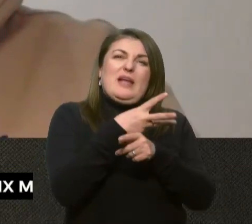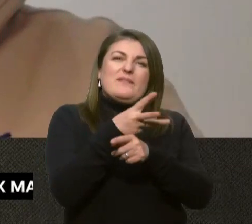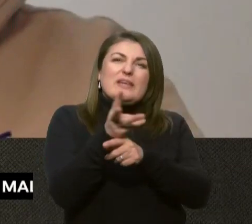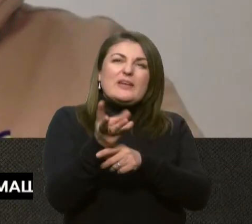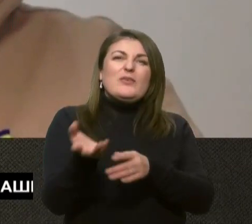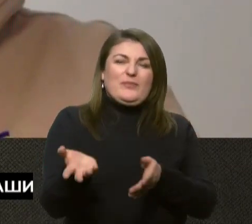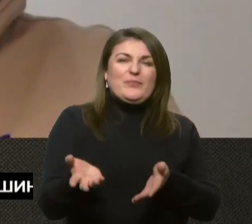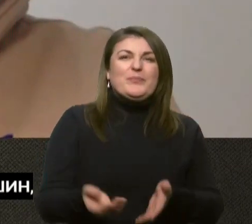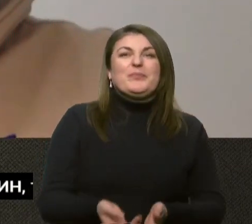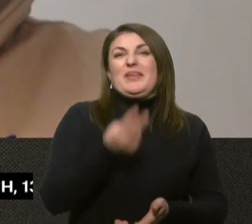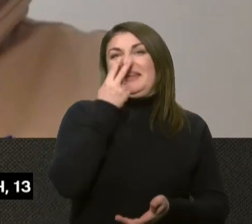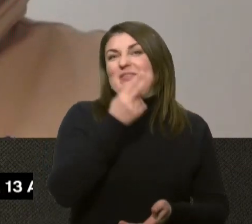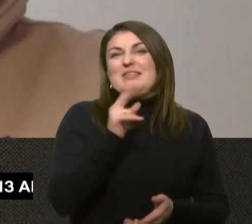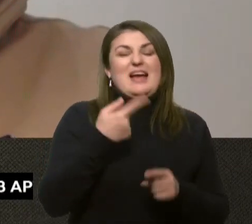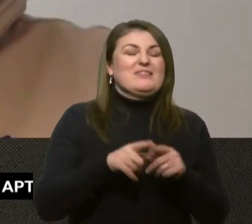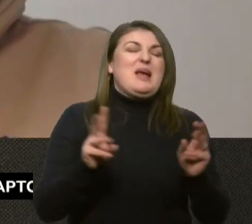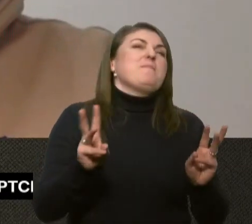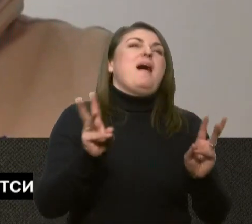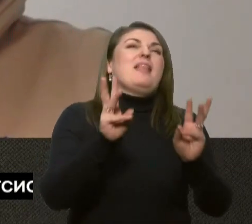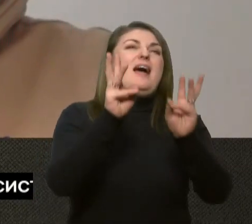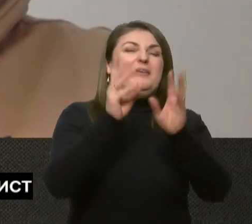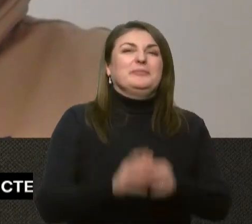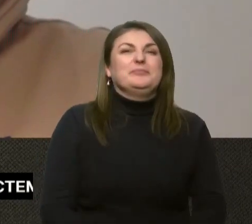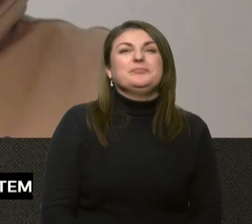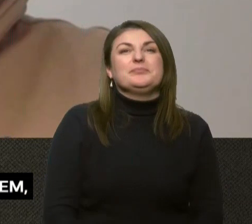відео. Ну, дивлюся, як все палає. Це...